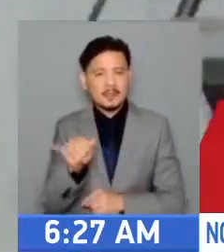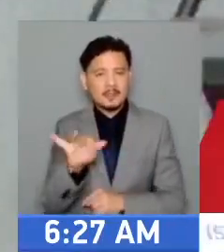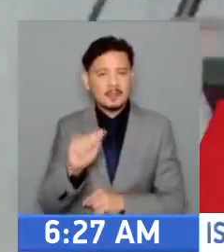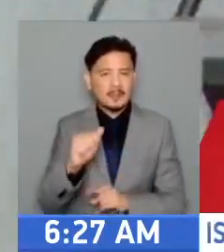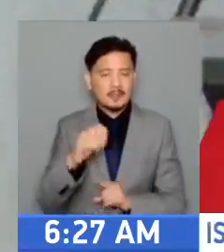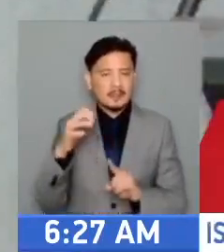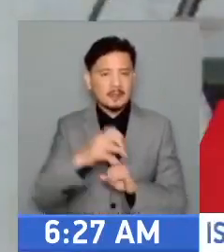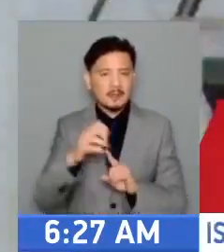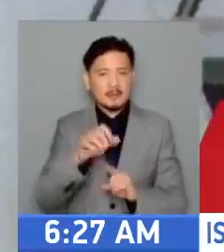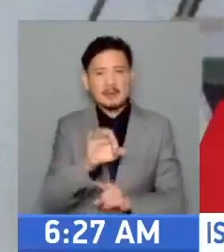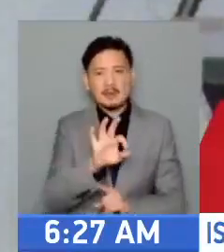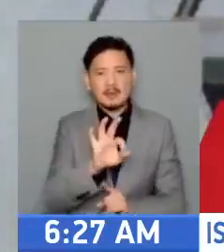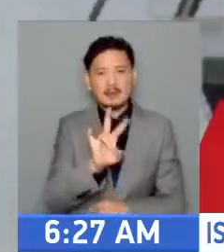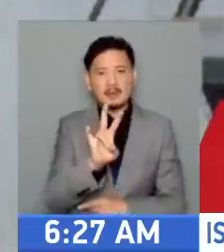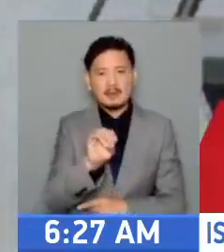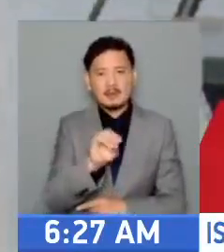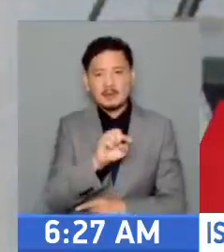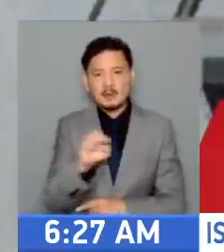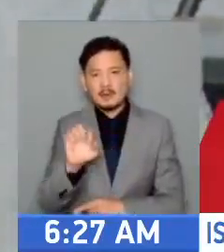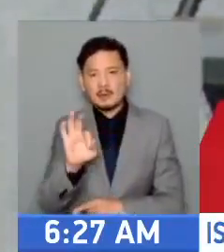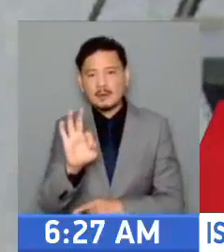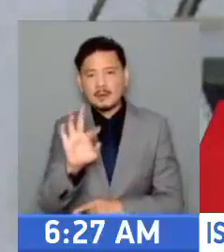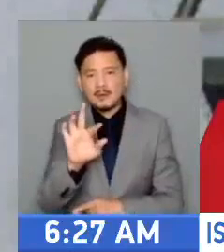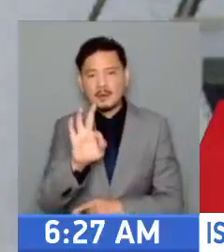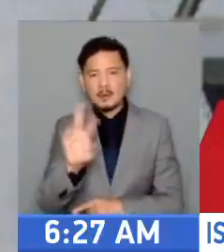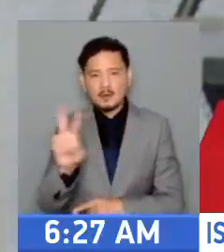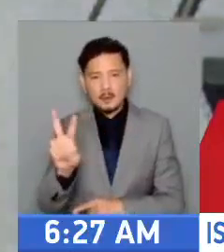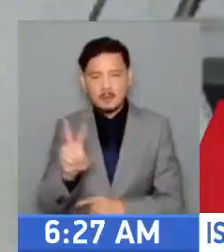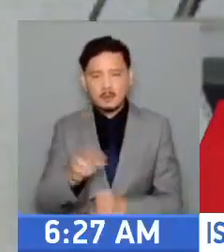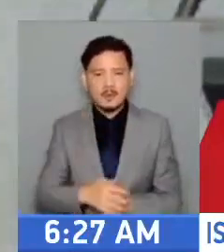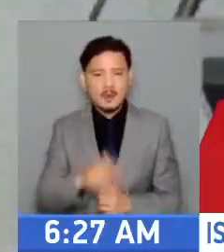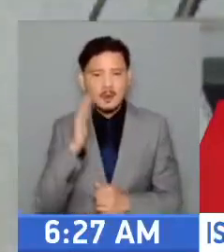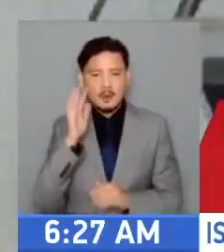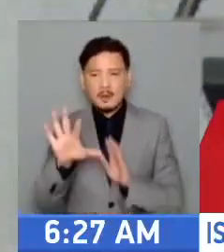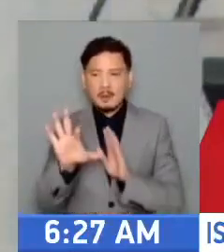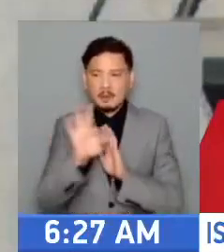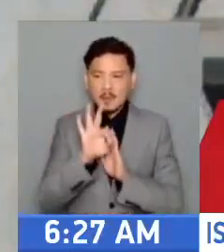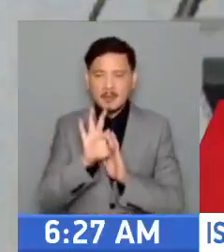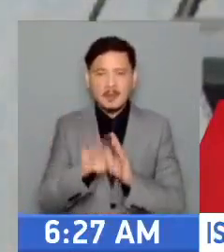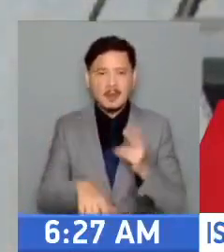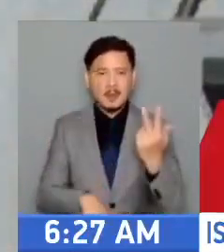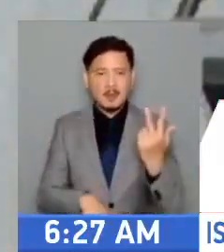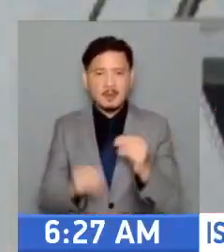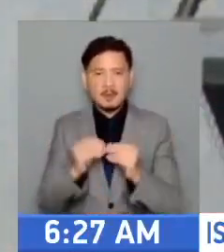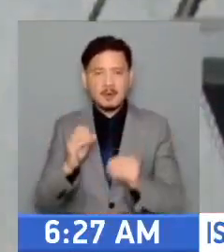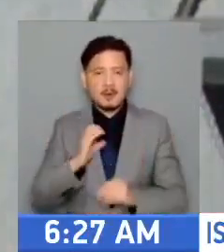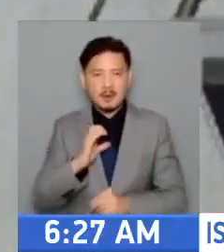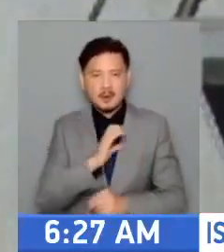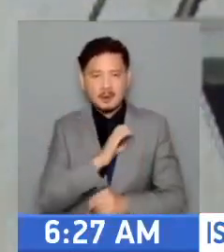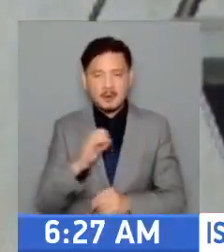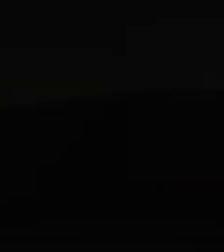hanggang 1992. Pipiliin pa ng PSC ang 3 commissioner at chairman ng ahensya.